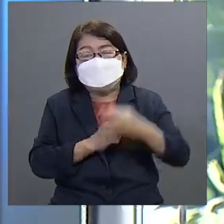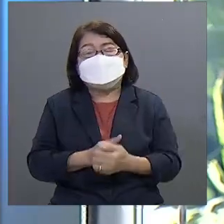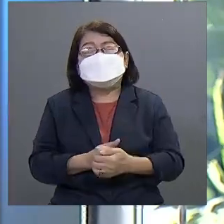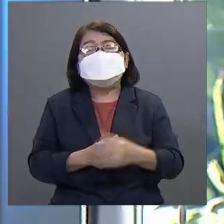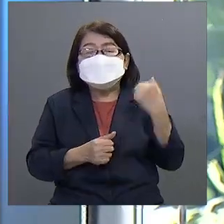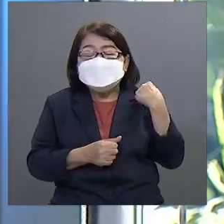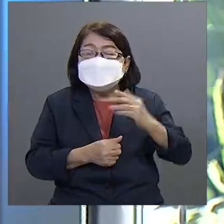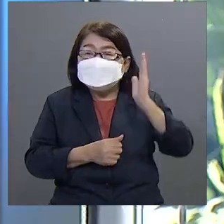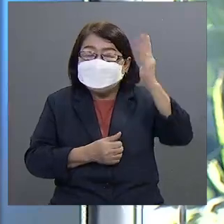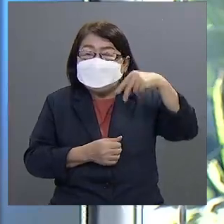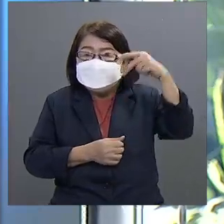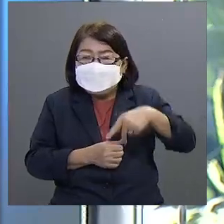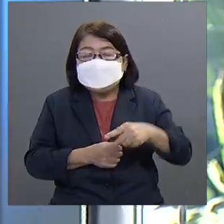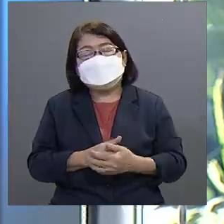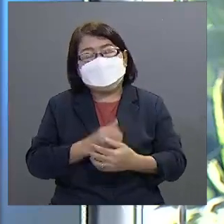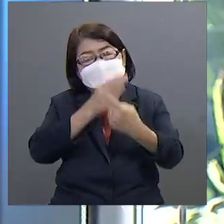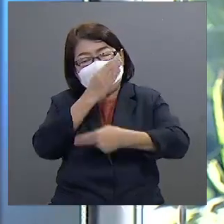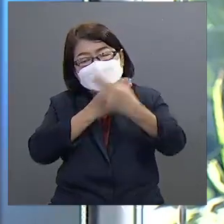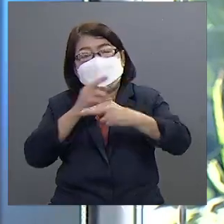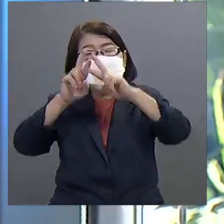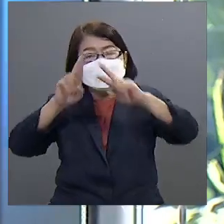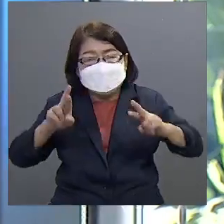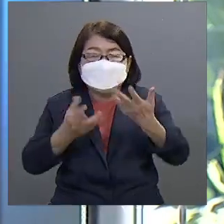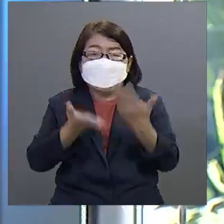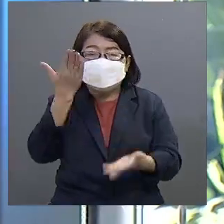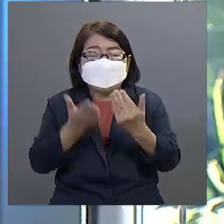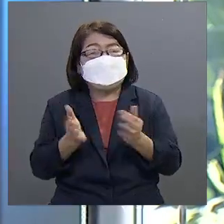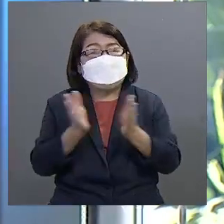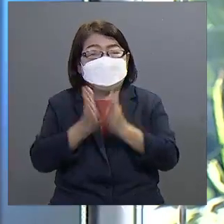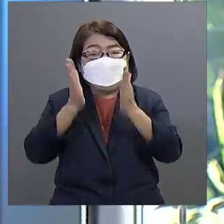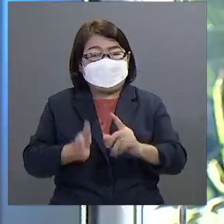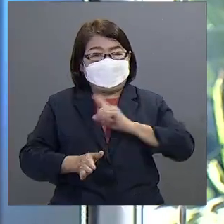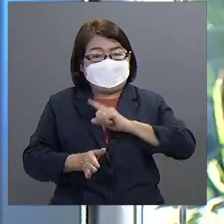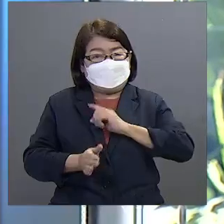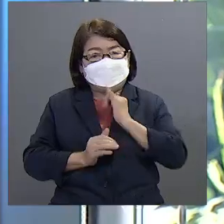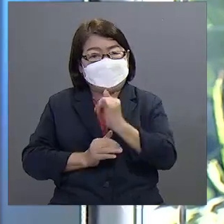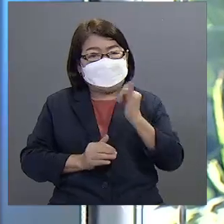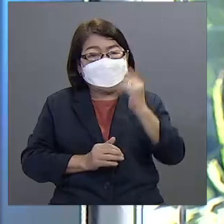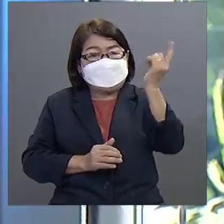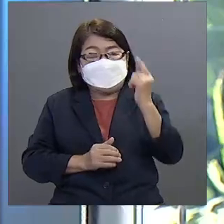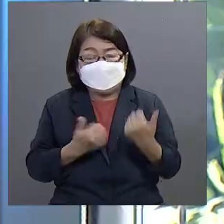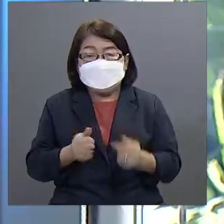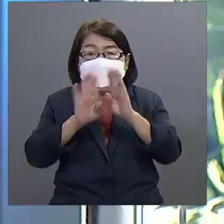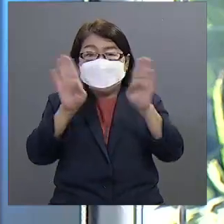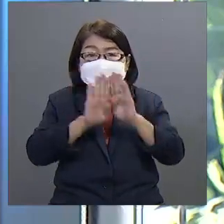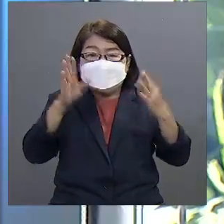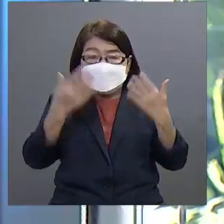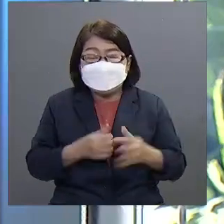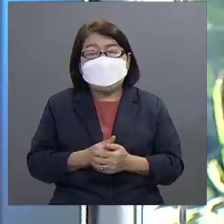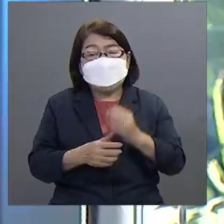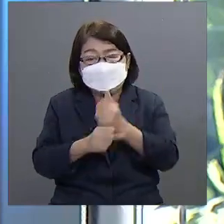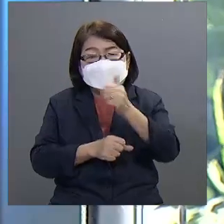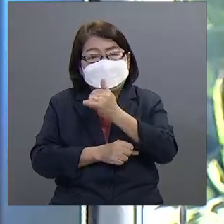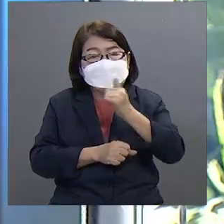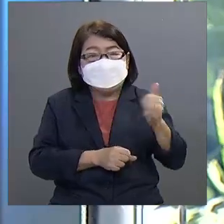ของผู้ประกอบการเองรวมถึงตัวนักท่องเที่ยวเองด้วยนะคะภายหลังจากที่มีการปลดล็อกมาตรการต่างๆแล้วก็ทำให้รู้สึกว่าอยากออก